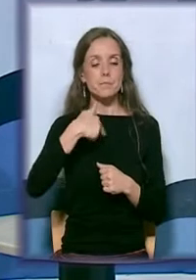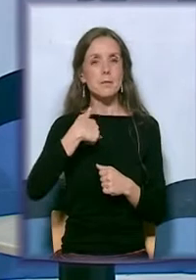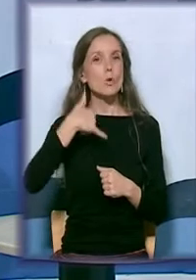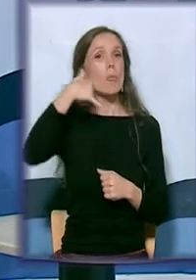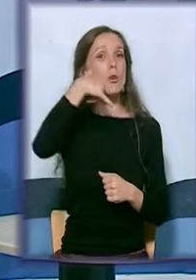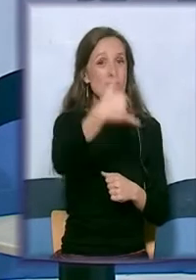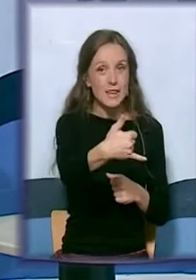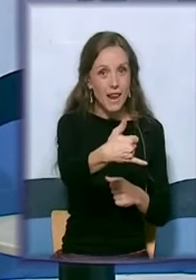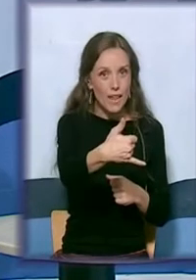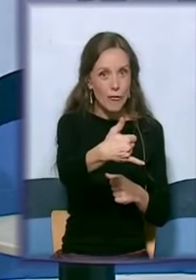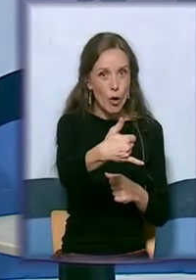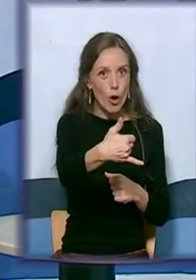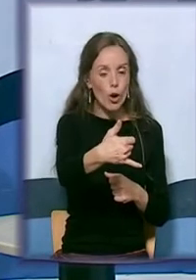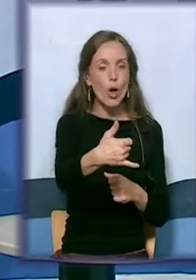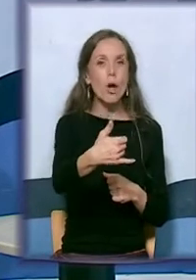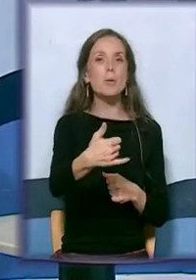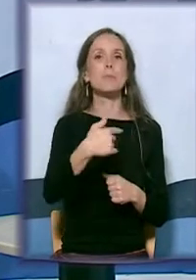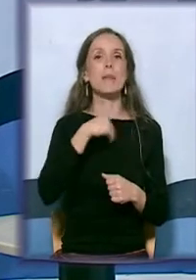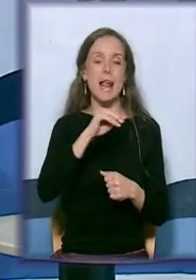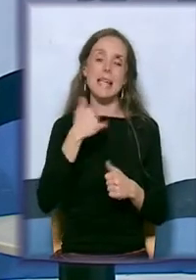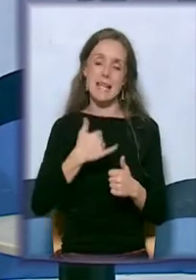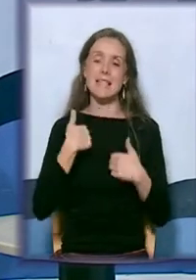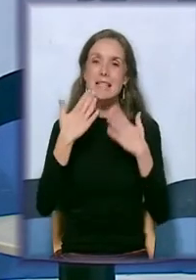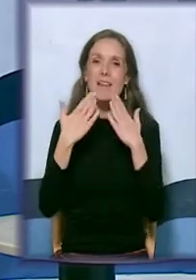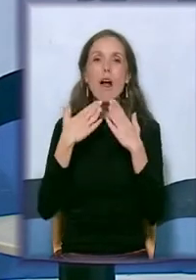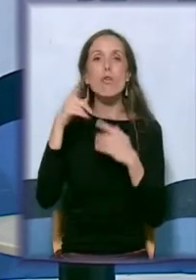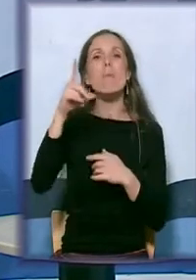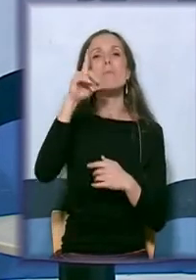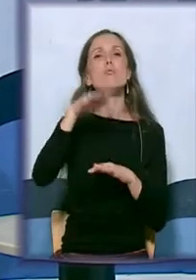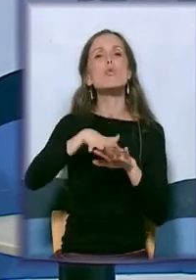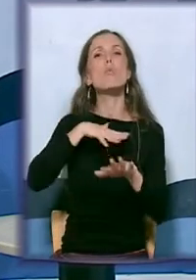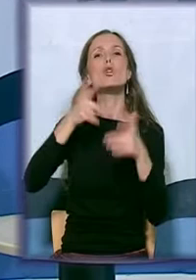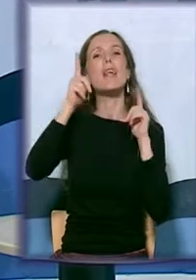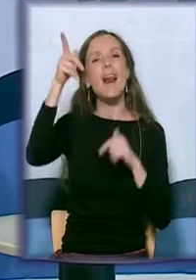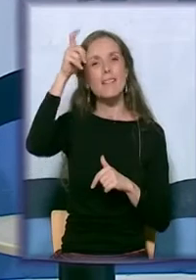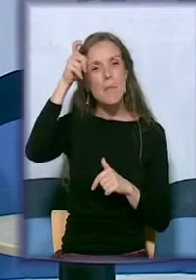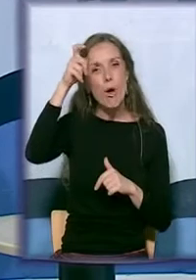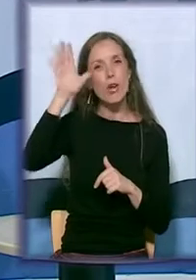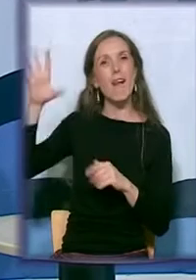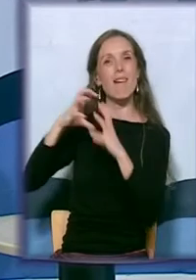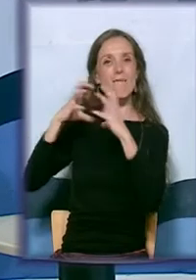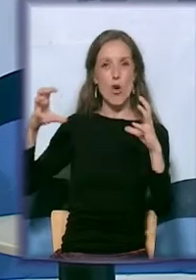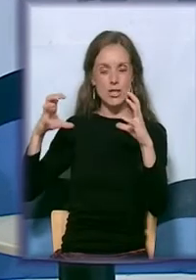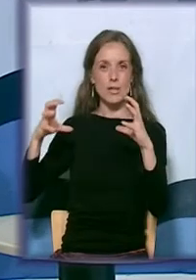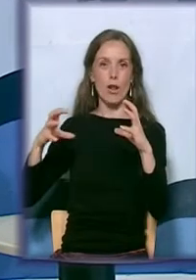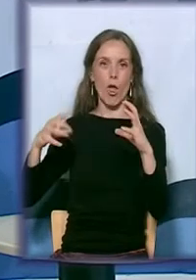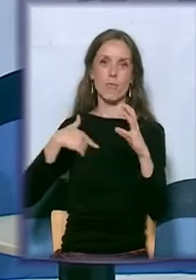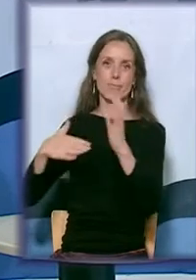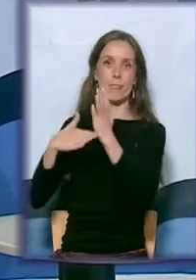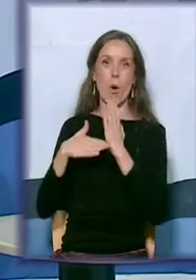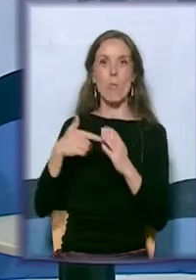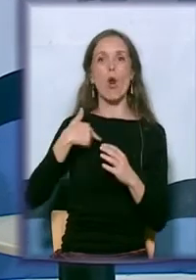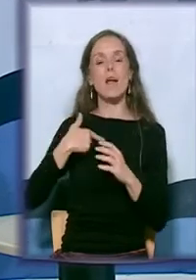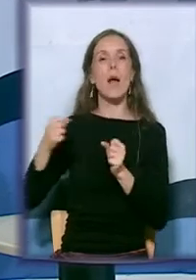i ovim putem se zahvaljujem i Skupštini grada Beograda koja je svojim vozilom pomogla da mi